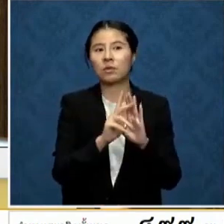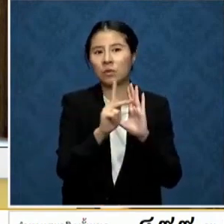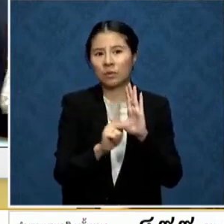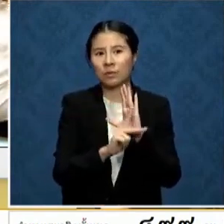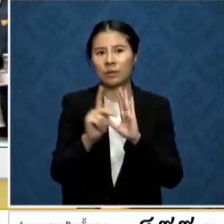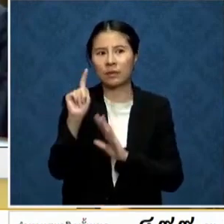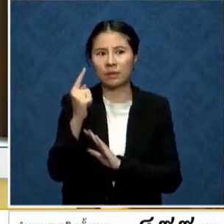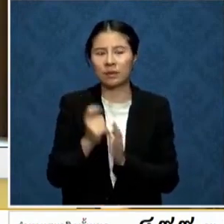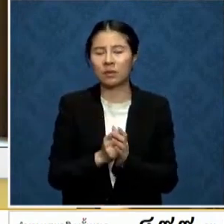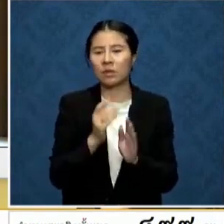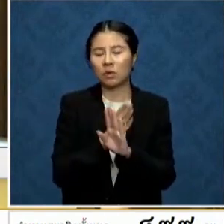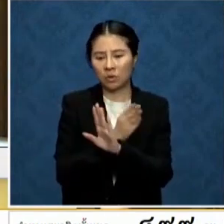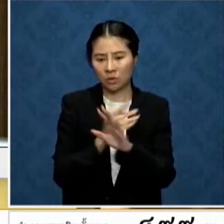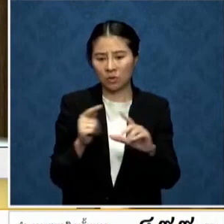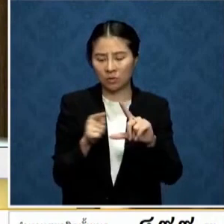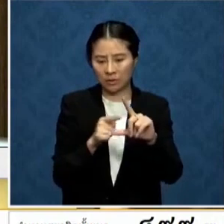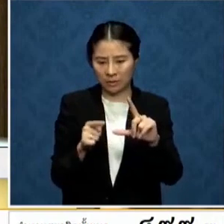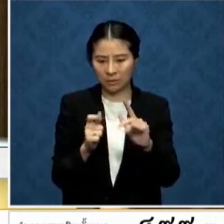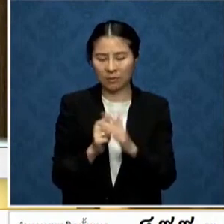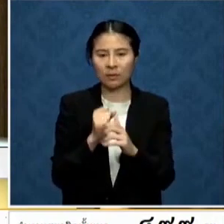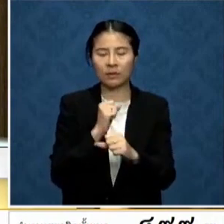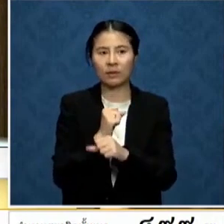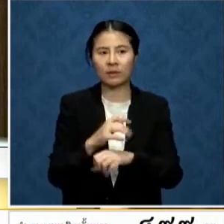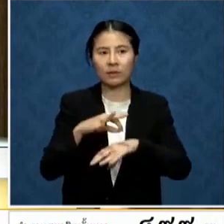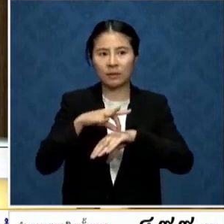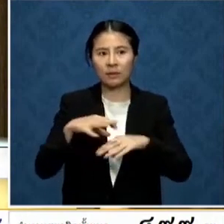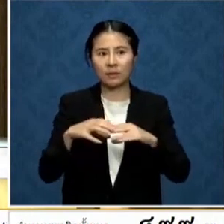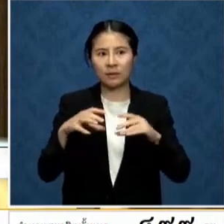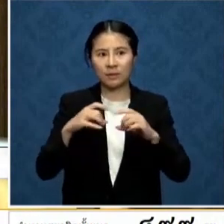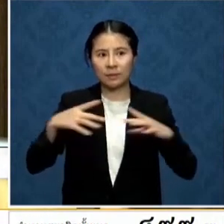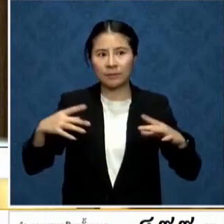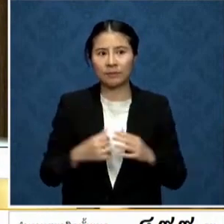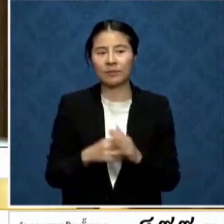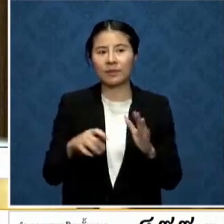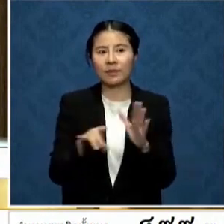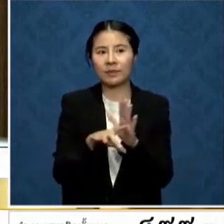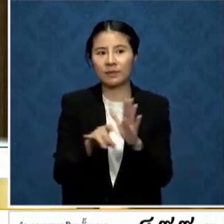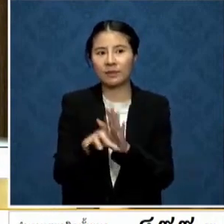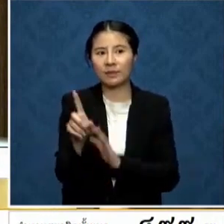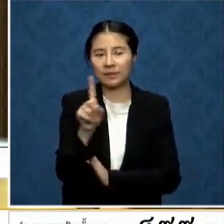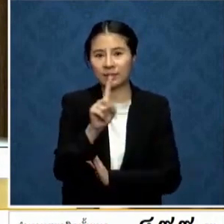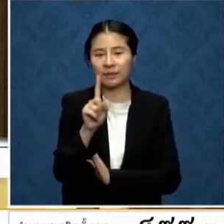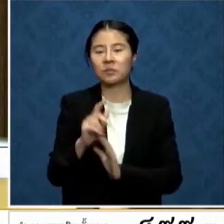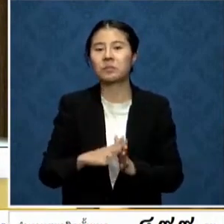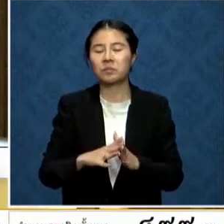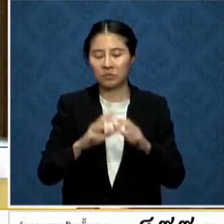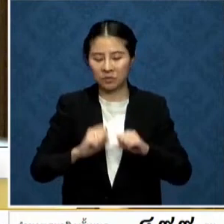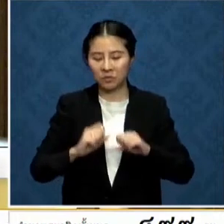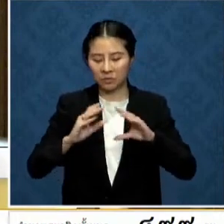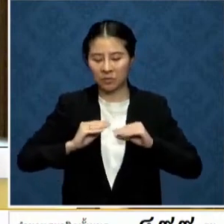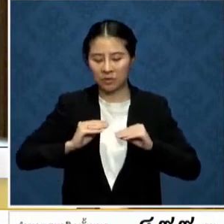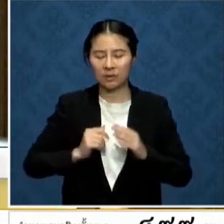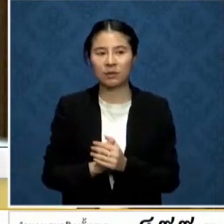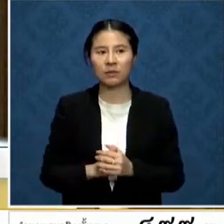ซ้ำว่าพรรคเ9้าใครจะเป็นรัฐบาลหรือฝ่ายค้านแต่หากท่านไม่สบายใจครับผมโยนไพ่ใบสุดท้ายเลยเพื่อหวังว่าท่านจะยินดีลงมติรับหลัก